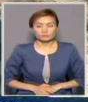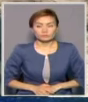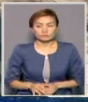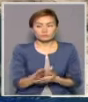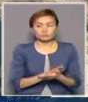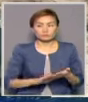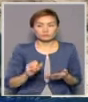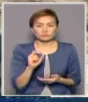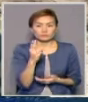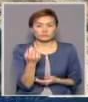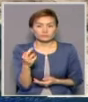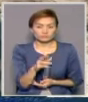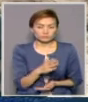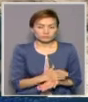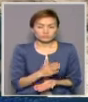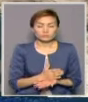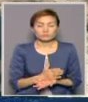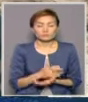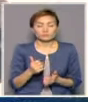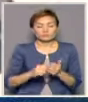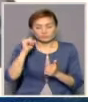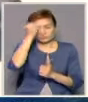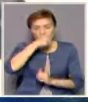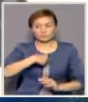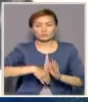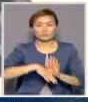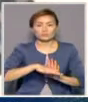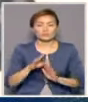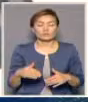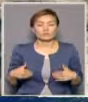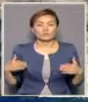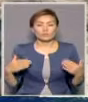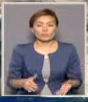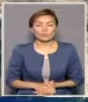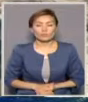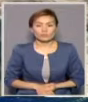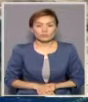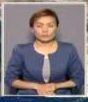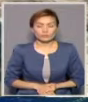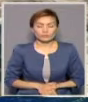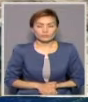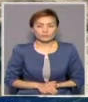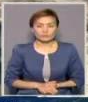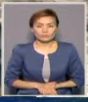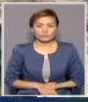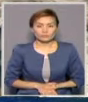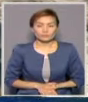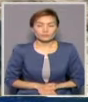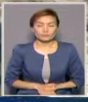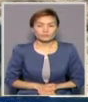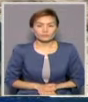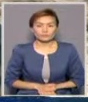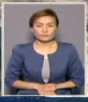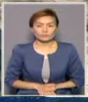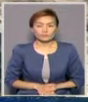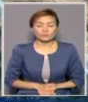тазалану акциясы өтіп жатыр бүгін. Сол тек жылдан жылға тек өте берсін. Көпшілік адам ақырет күніне